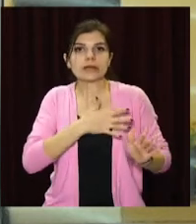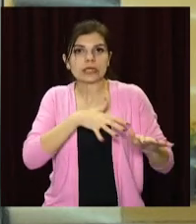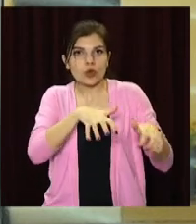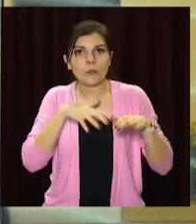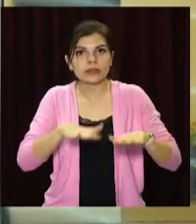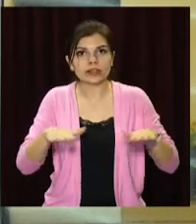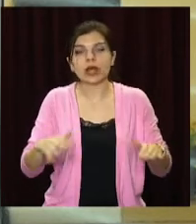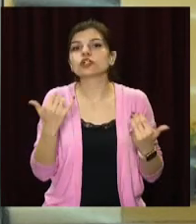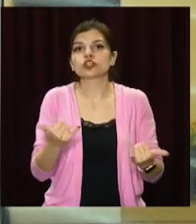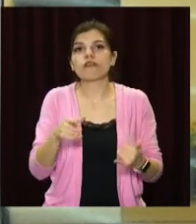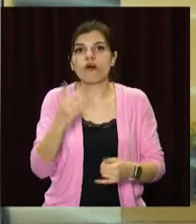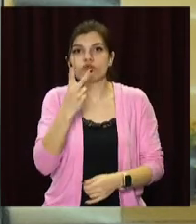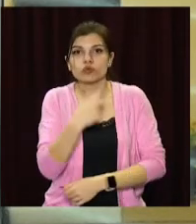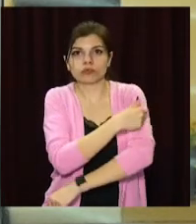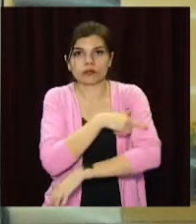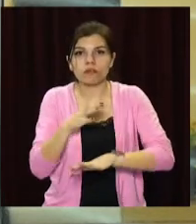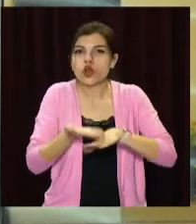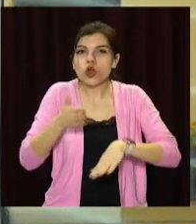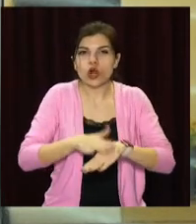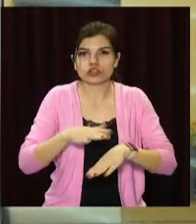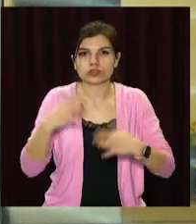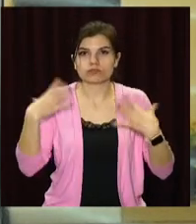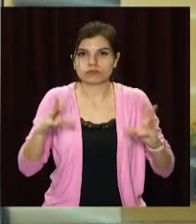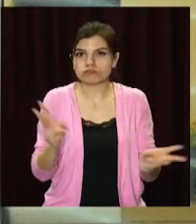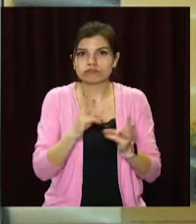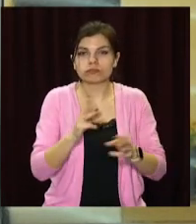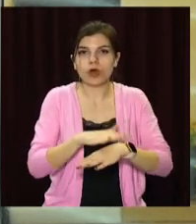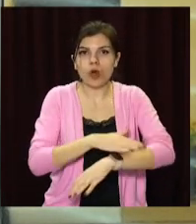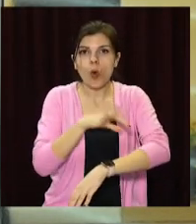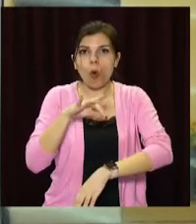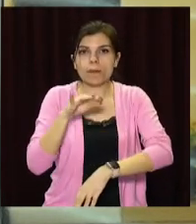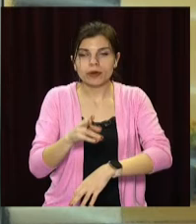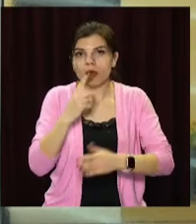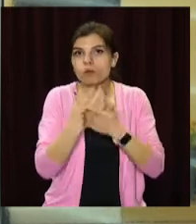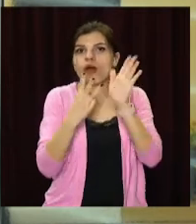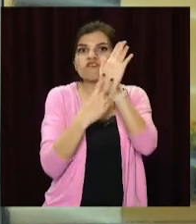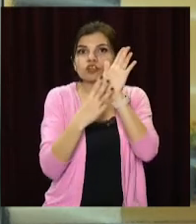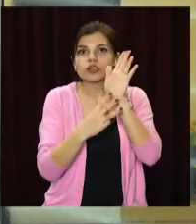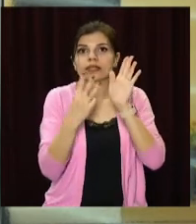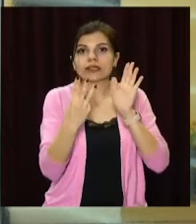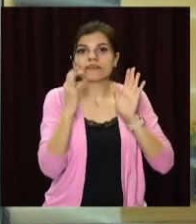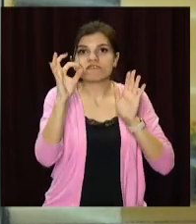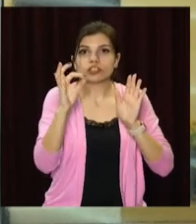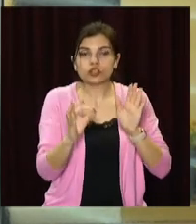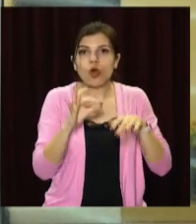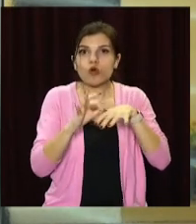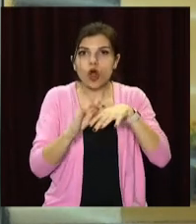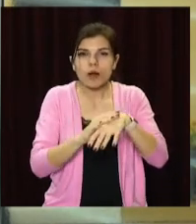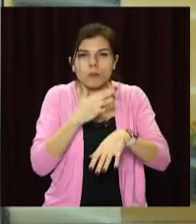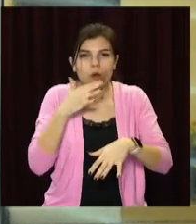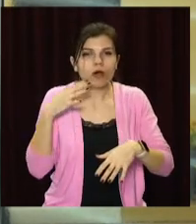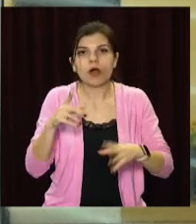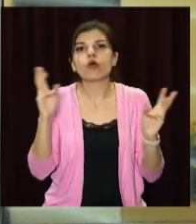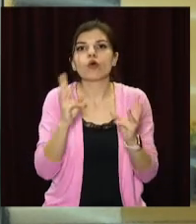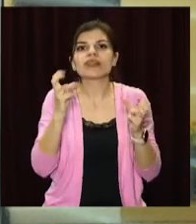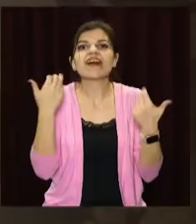дітей. Зараз вона в другій лікарні в тяжкому стані. В неї опіки понад 80% шкіри. Пожежа